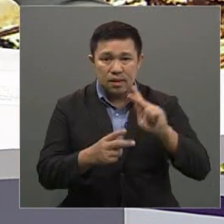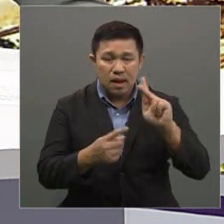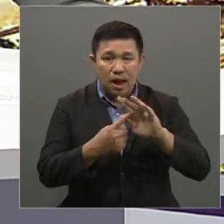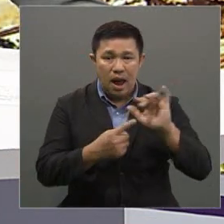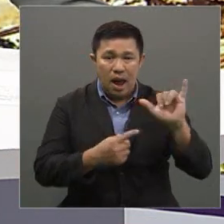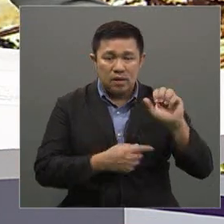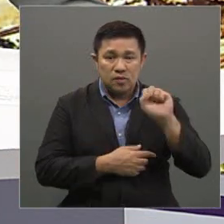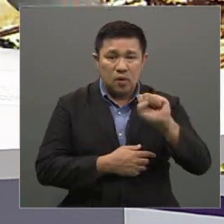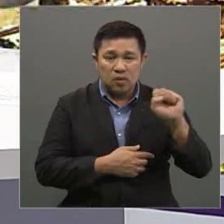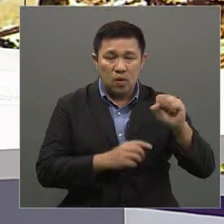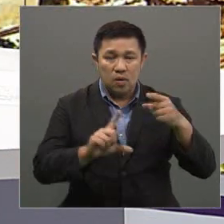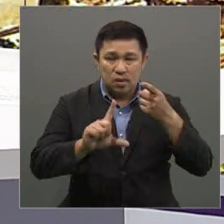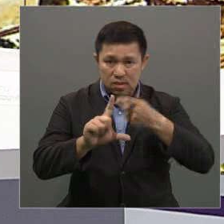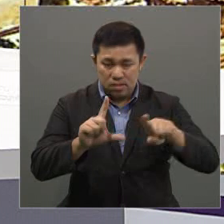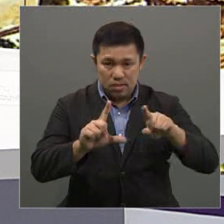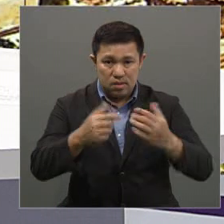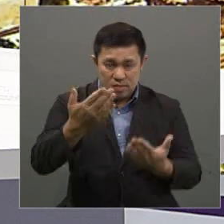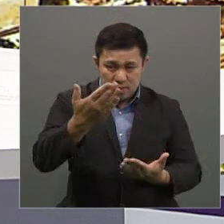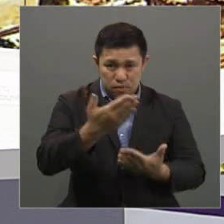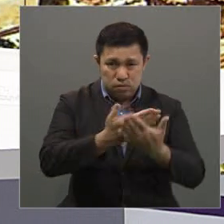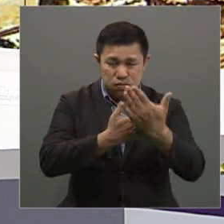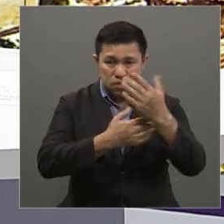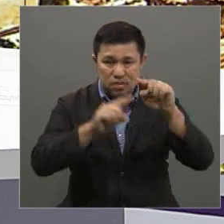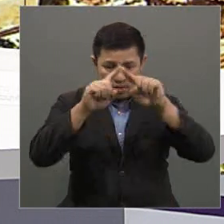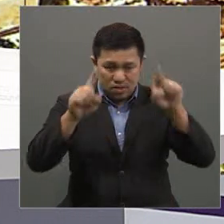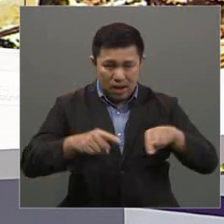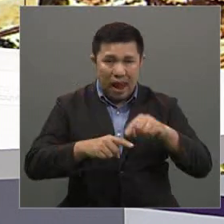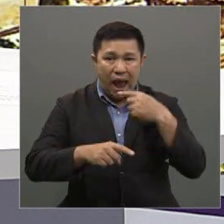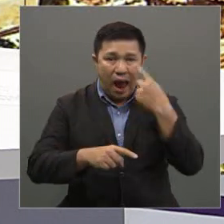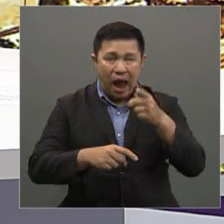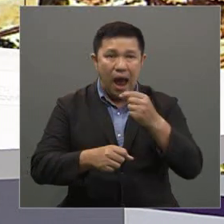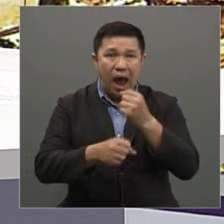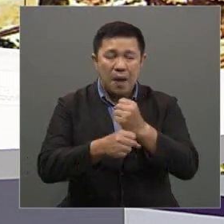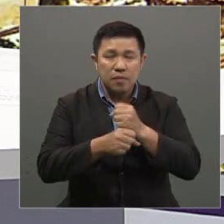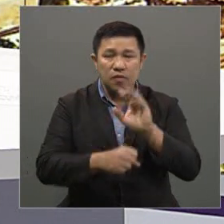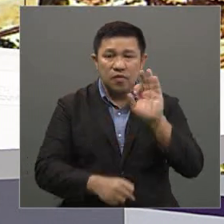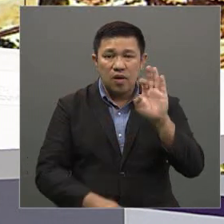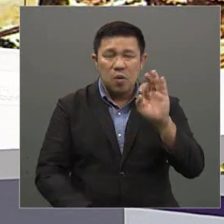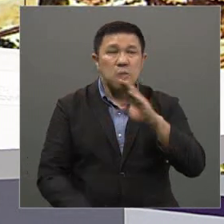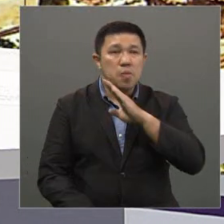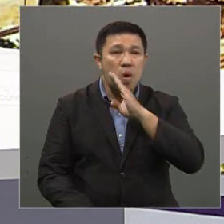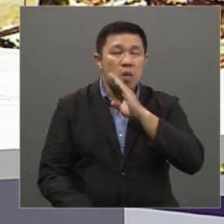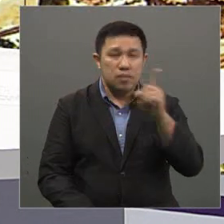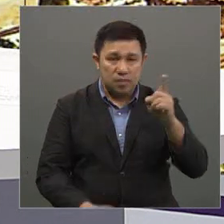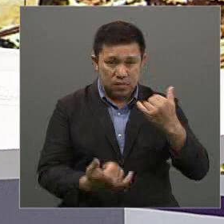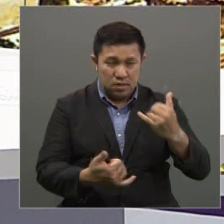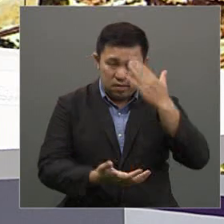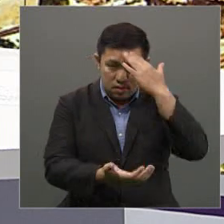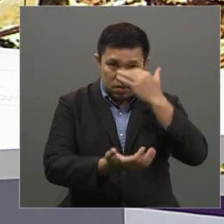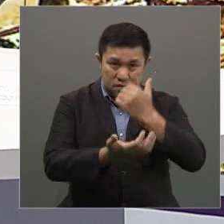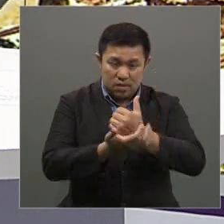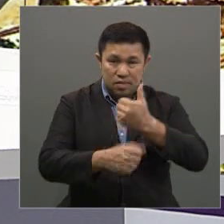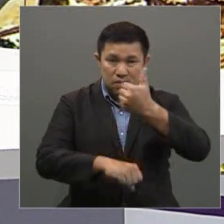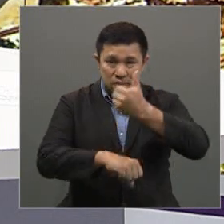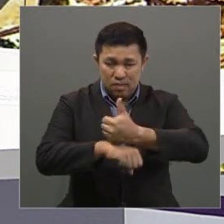าสสพรรคก้าวไกลก็คือปริ้นออกมาโชว์ให้ดูเลยอ่ะว่ามีคนเนี่ยทำเป็นเพจปลอมรับแจ้งความแล้วใช้ภาพของผบ.ตร.นะ